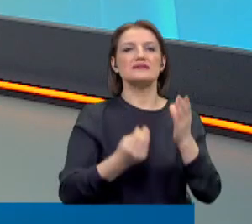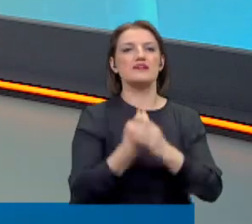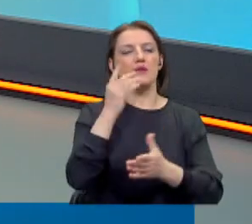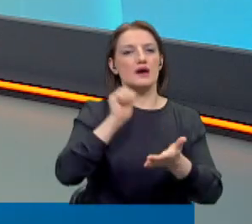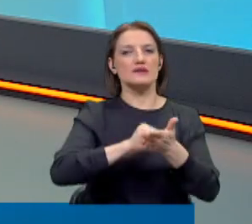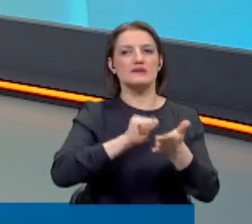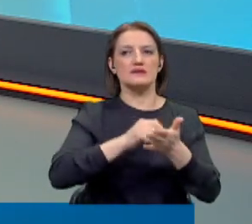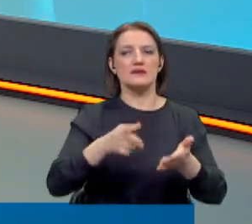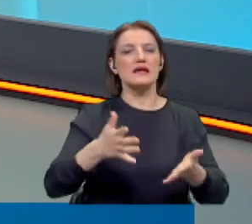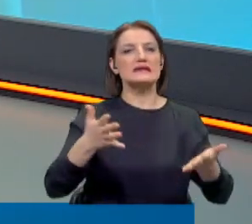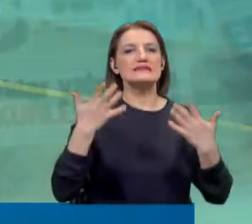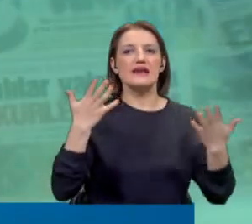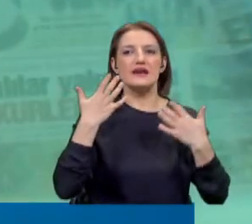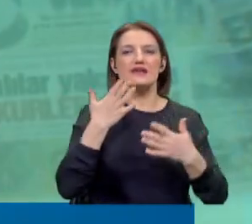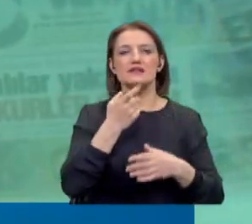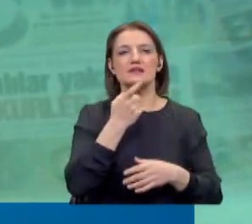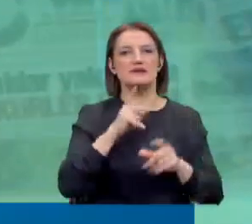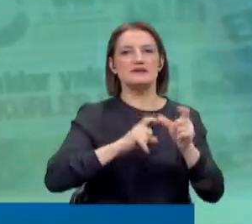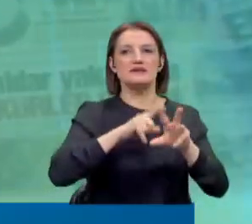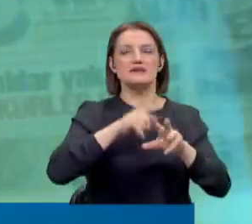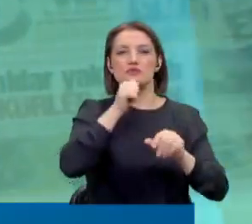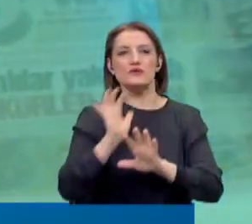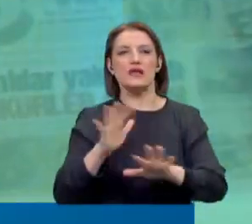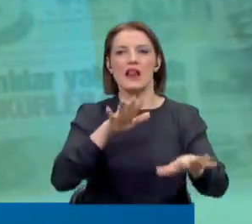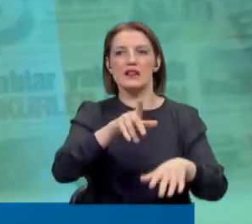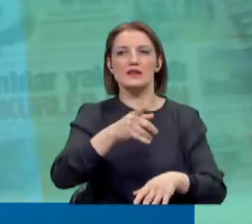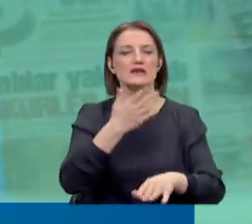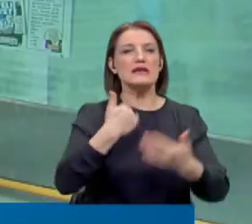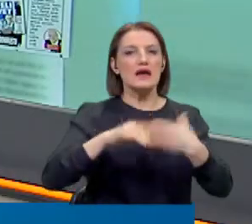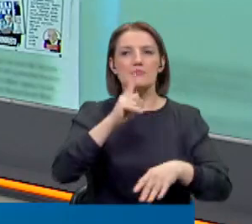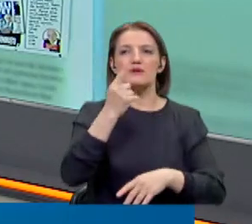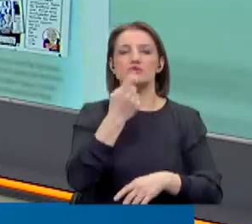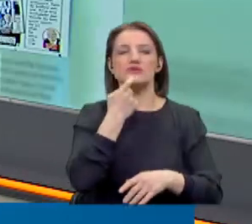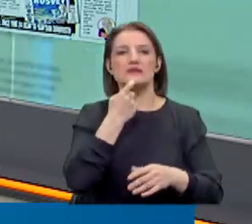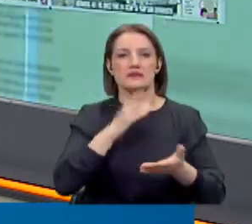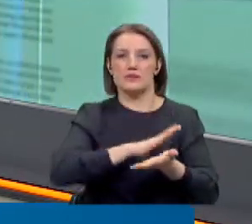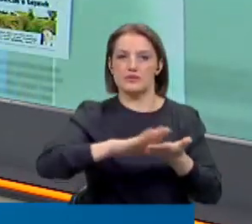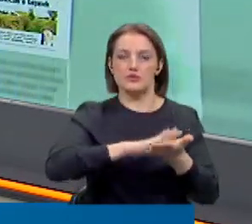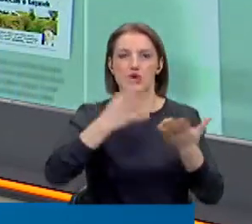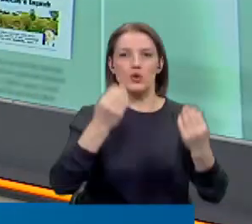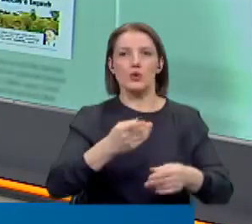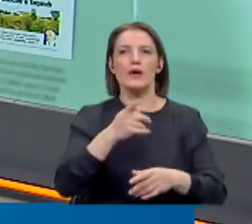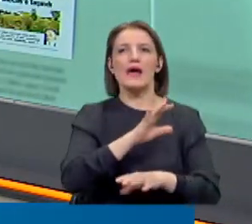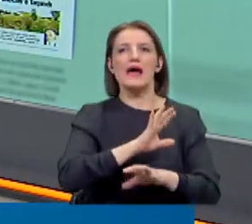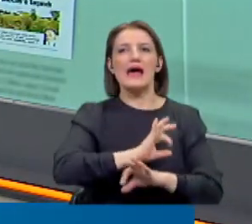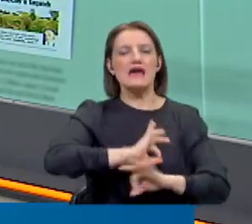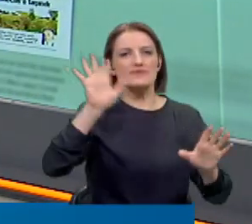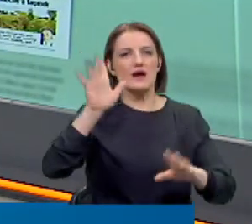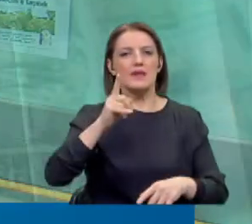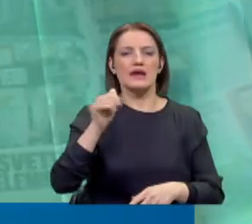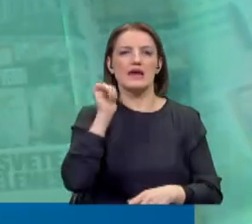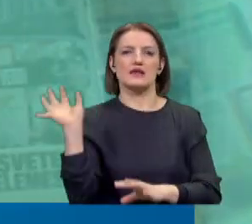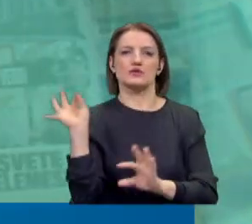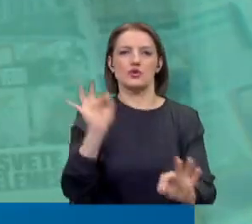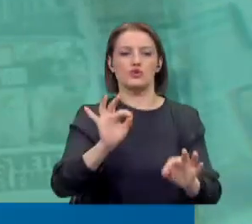seri yara 11 buçuk yılda sarıldı dedi Yeniçağ Gazetesi Yeniçağ gazetesinde Efsane geri döndü